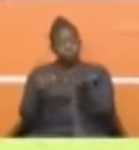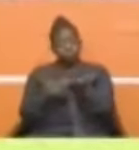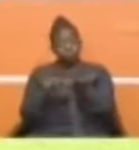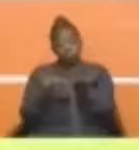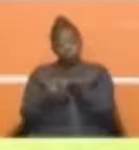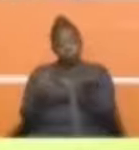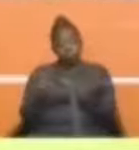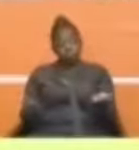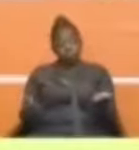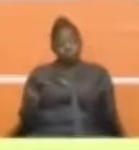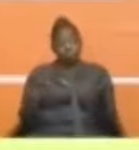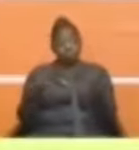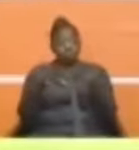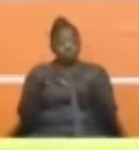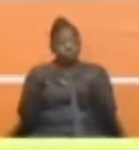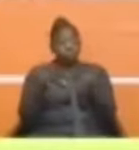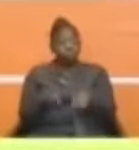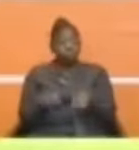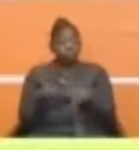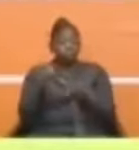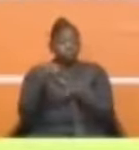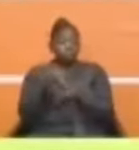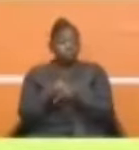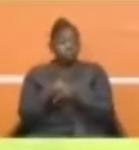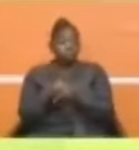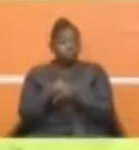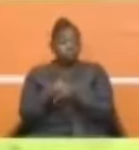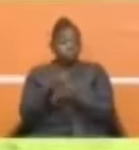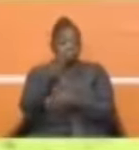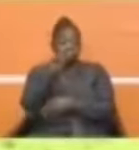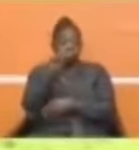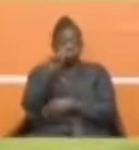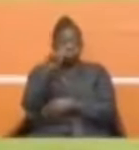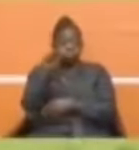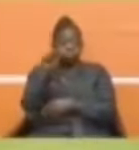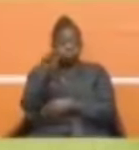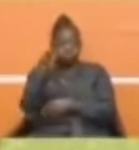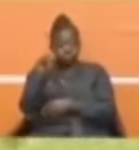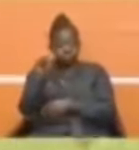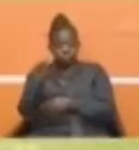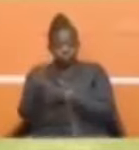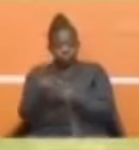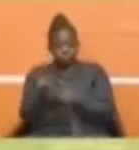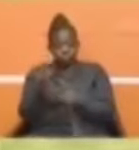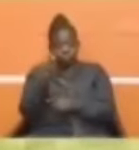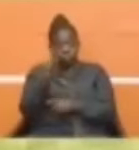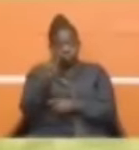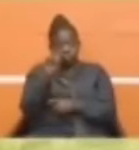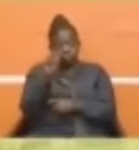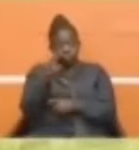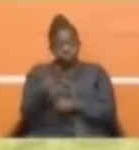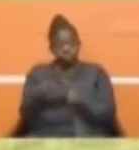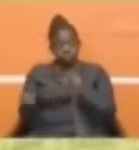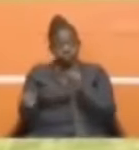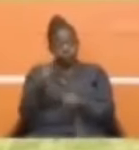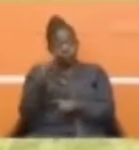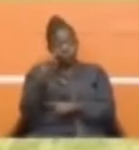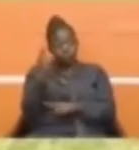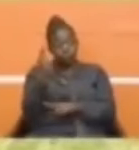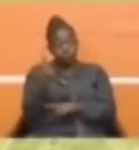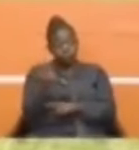yoyo kubiri nga gena kubira kwa luzani wa kudinga na wakitua Nkumba ya Kampala University. Nkumba ya wangu doza nilwa soso kubugenyi. Mwisei